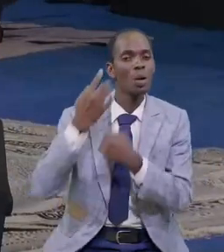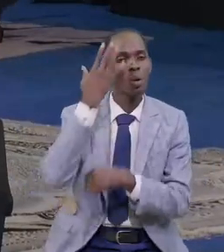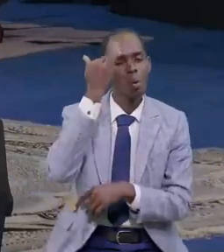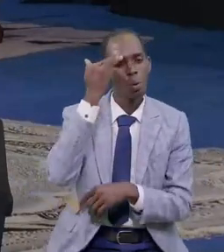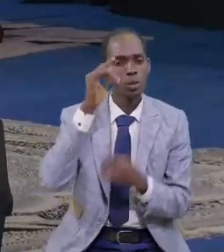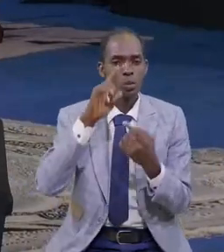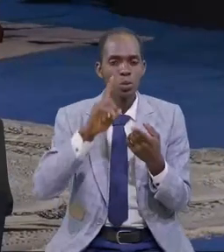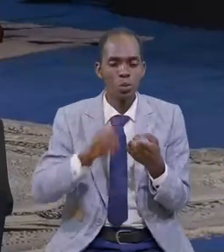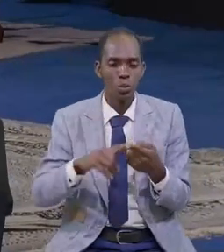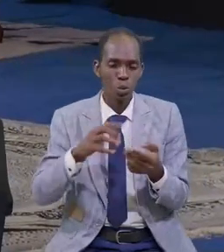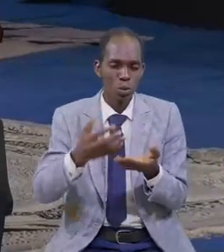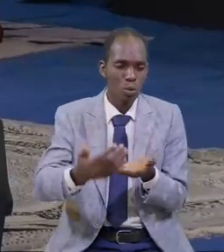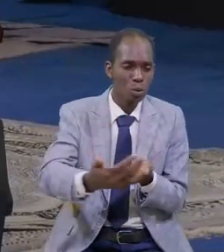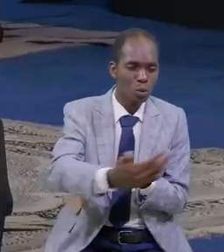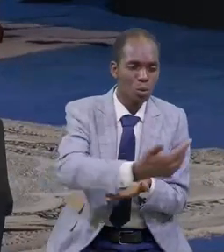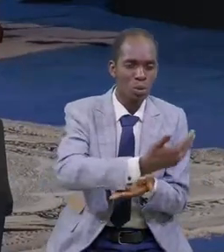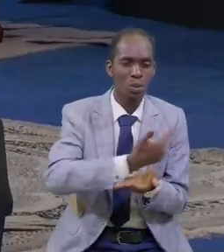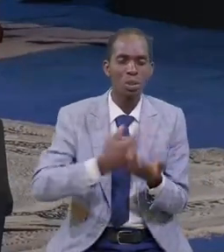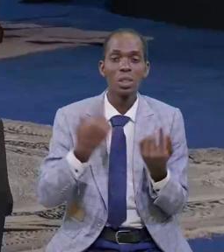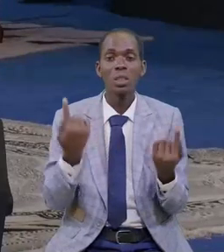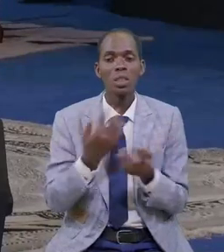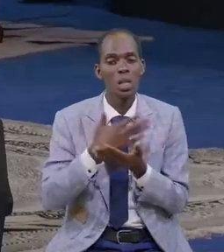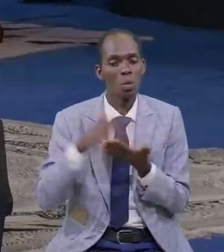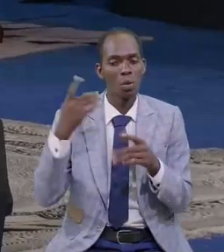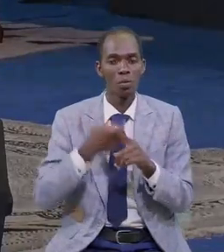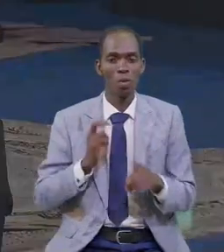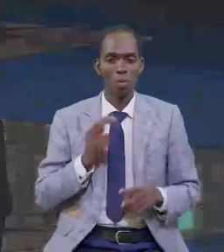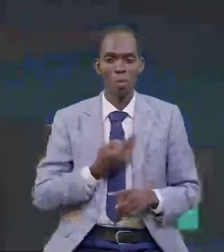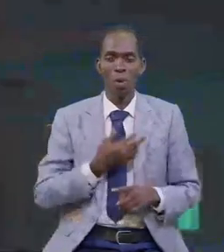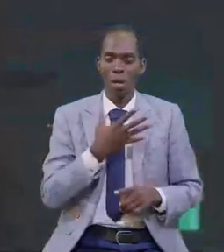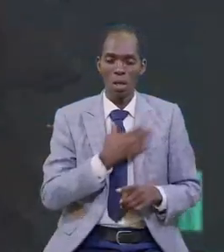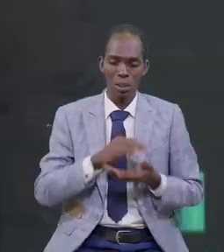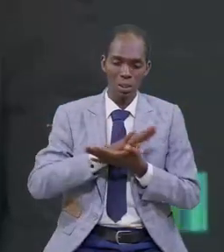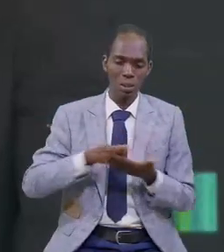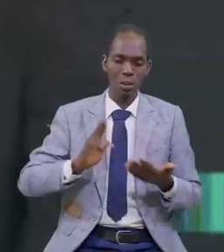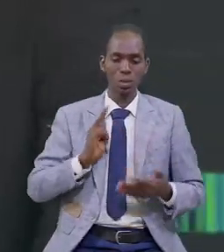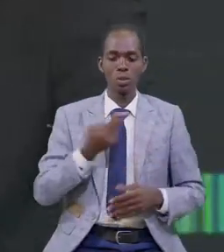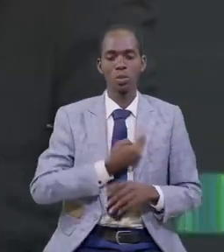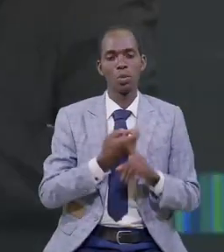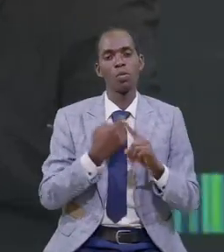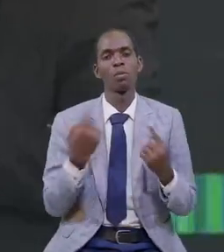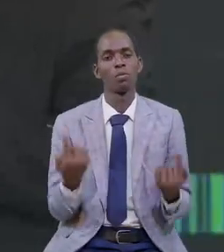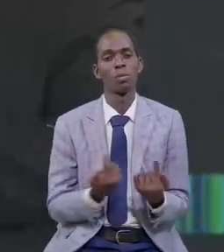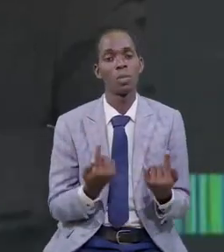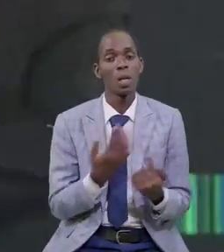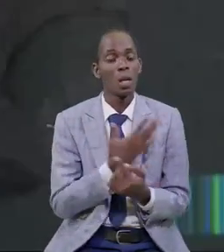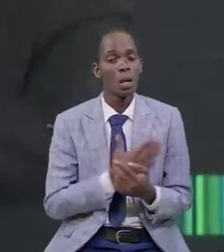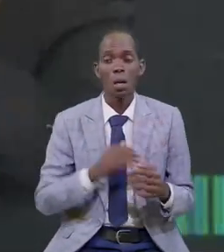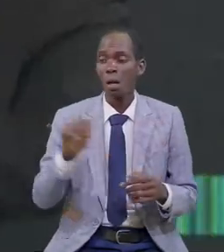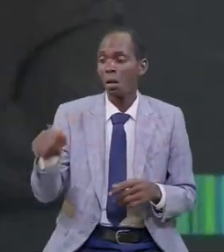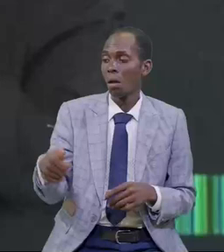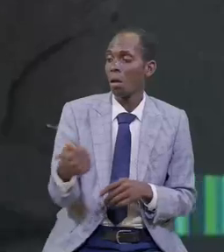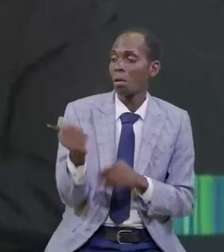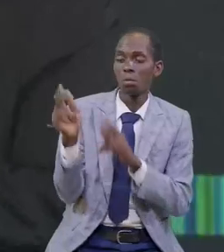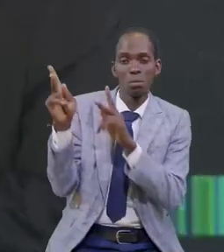c'est que il ôte le péché de nous et qu'il nous ôte du péché quiconque